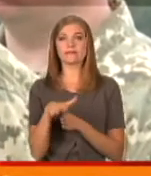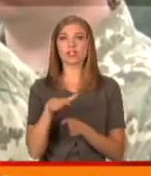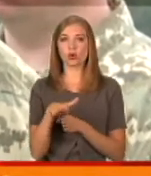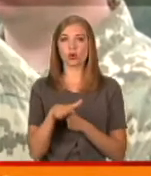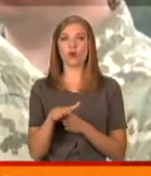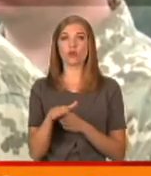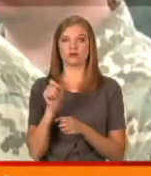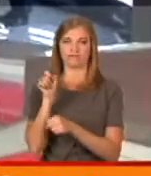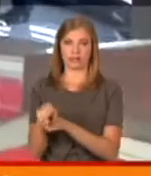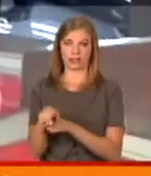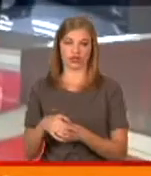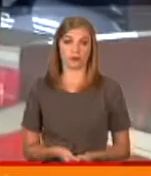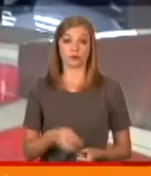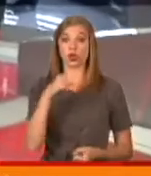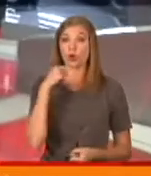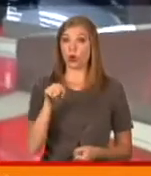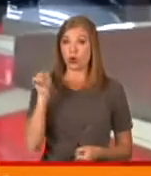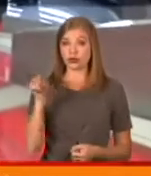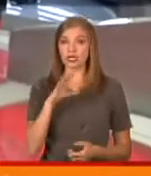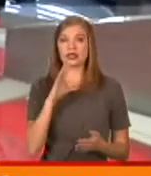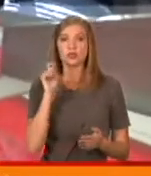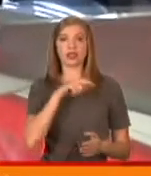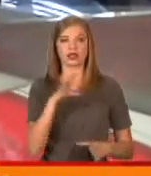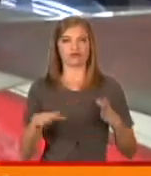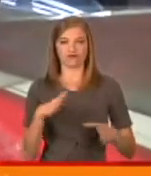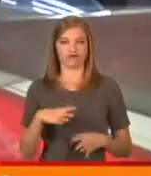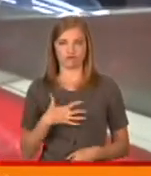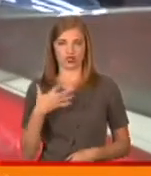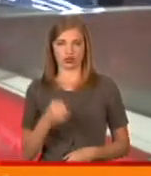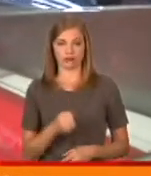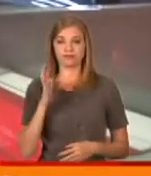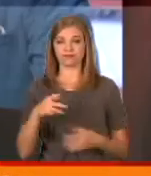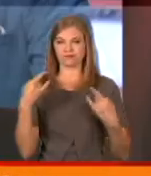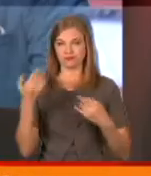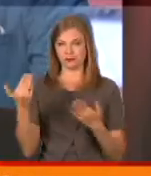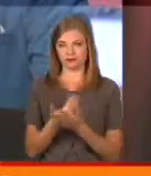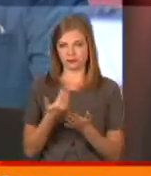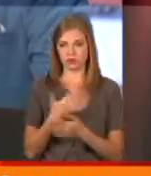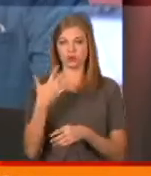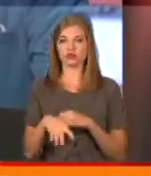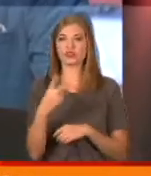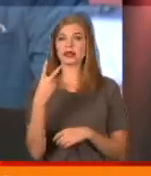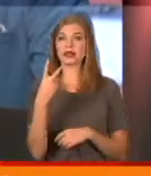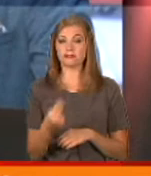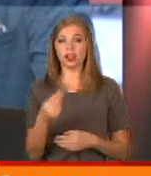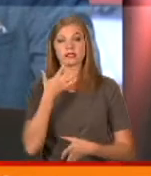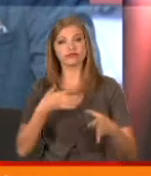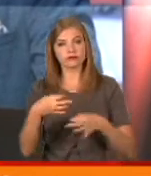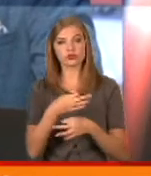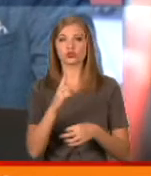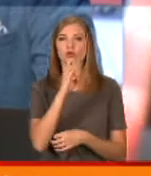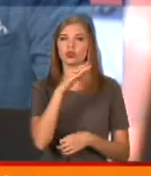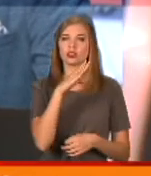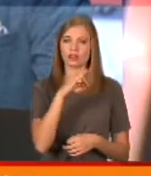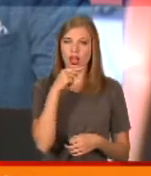виконують поставлені задачі. Росія тим часом українськими маневрами не задоволена. В ефірі пропагандистських телешоу вже 2 дні тільки балачок. Мовляв,